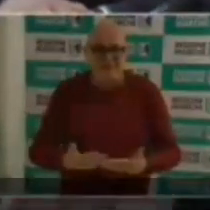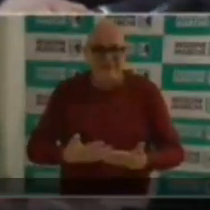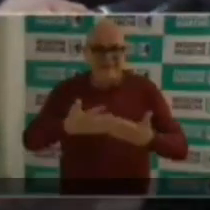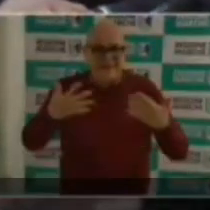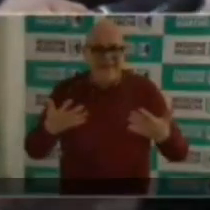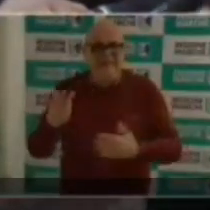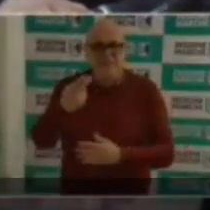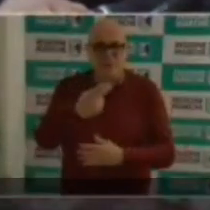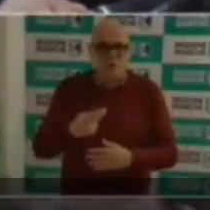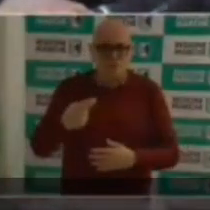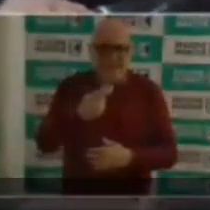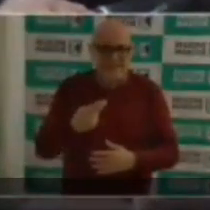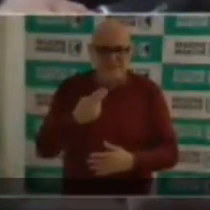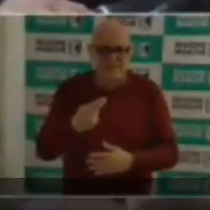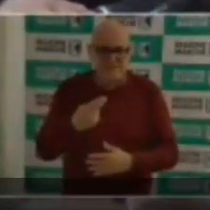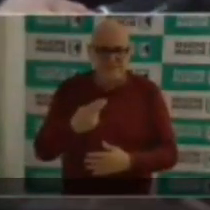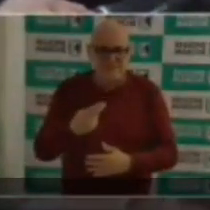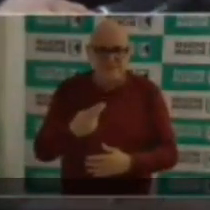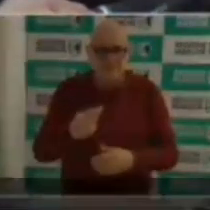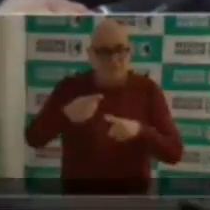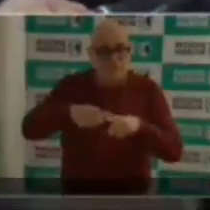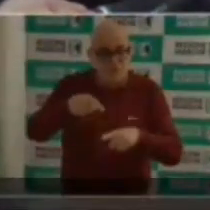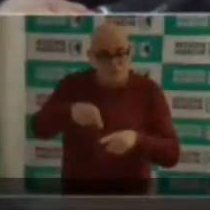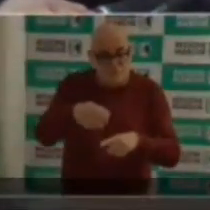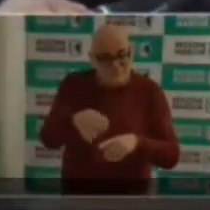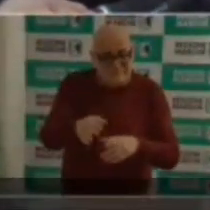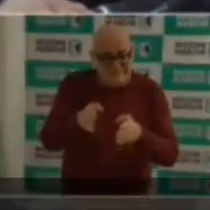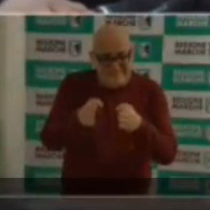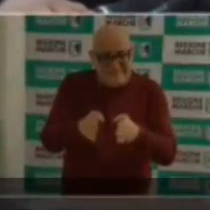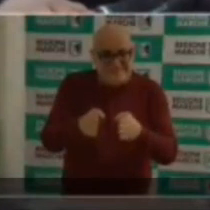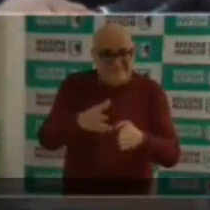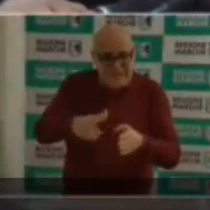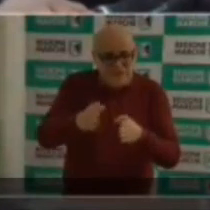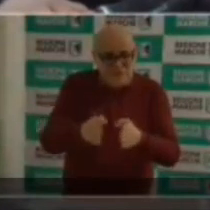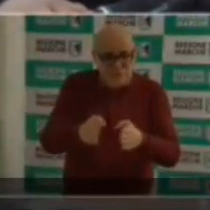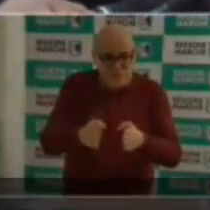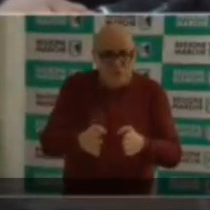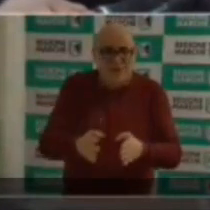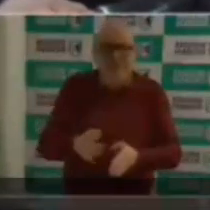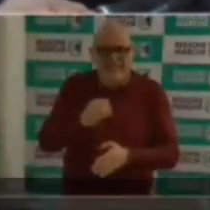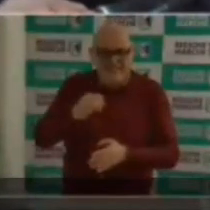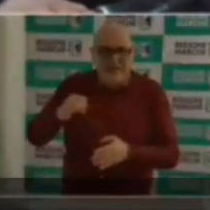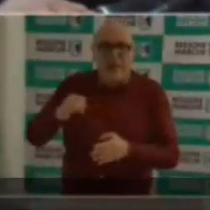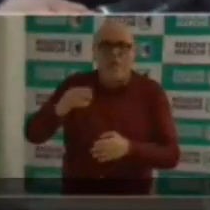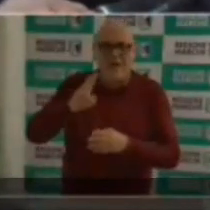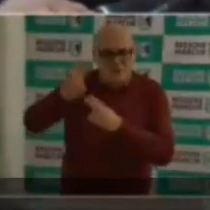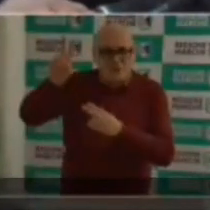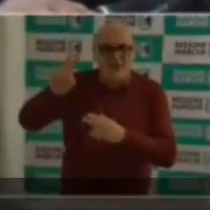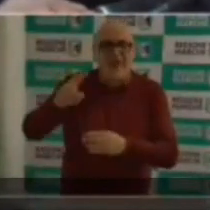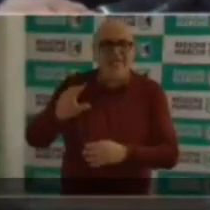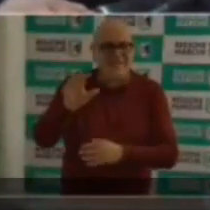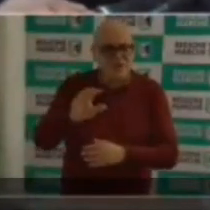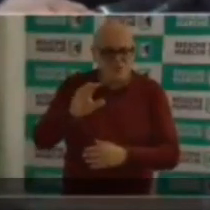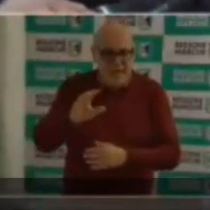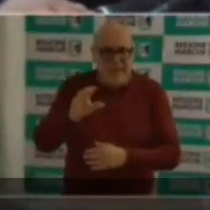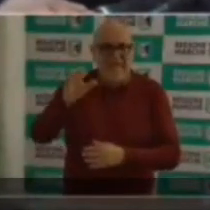le progettualità soprattutto nel terzo settore, sia a livello regionale, ma anche a livello nazionale, ma anche a livello